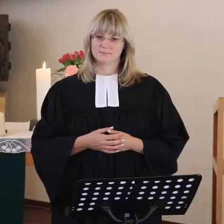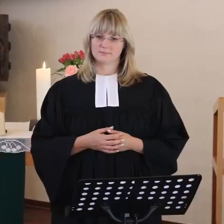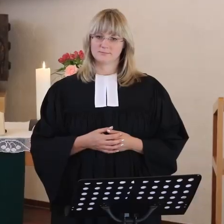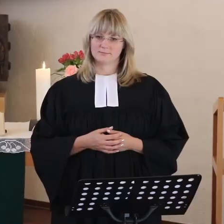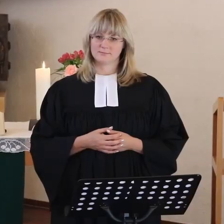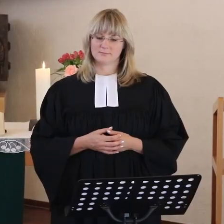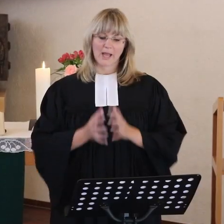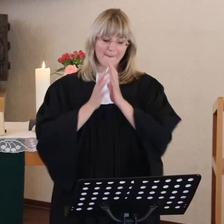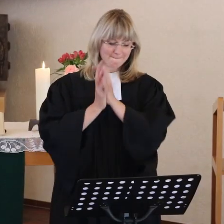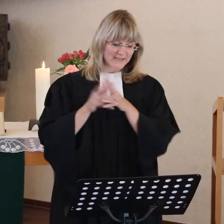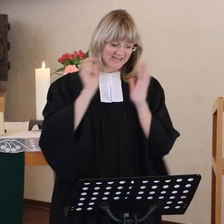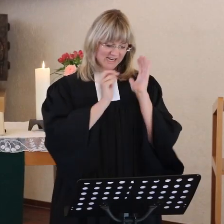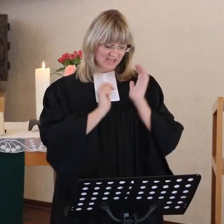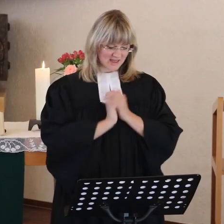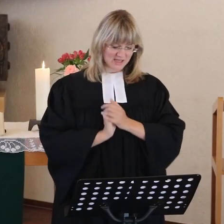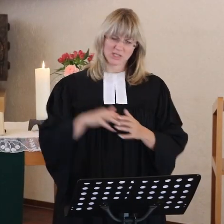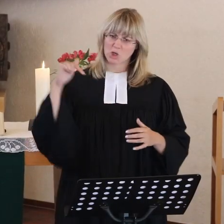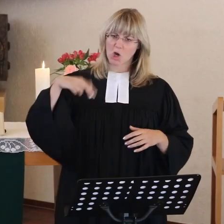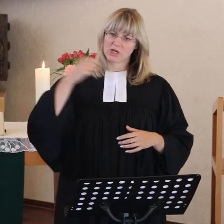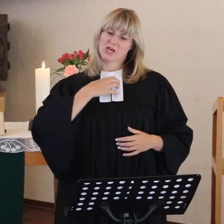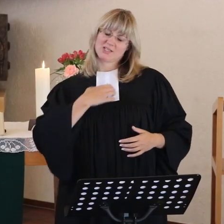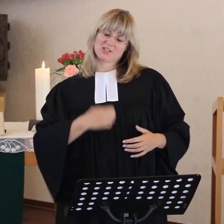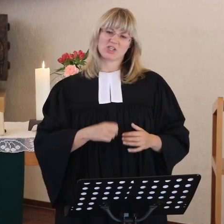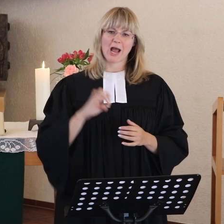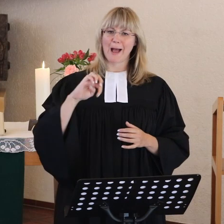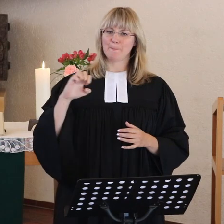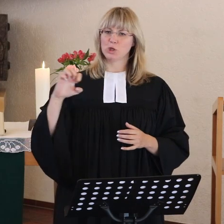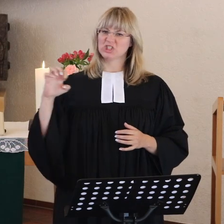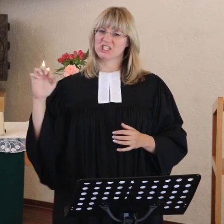Wir hören den Predigttext für den heutigen Sonntag aus der